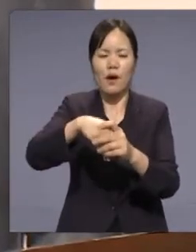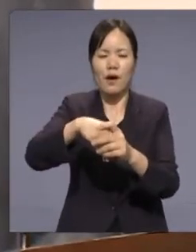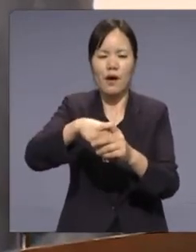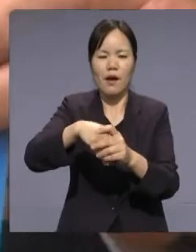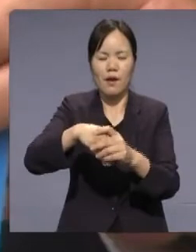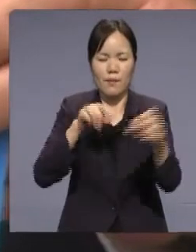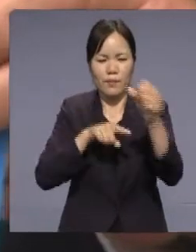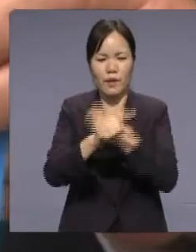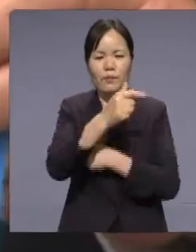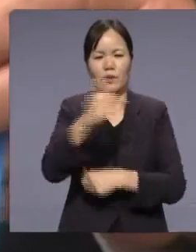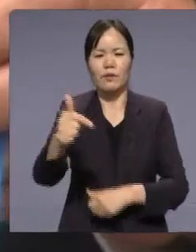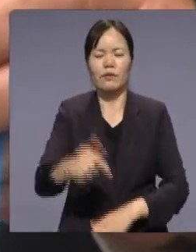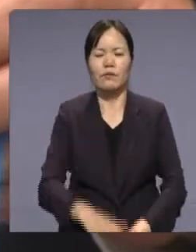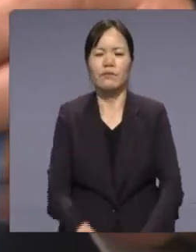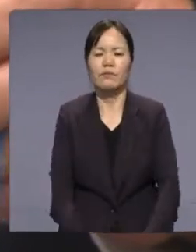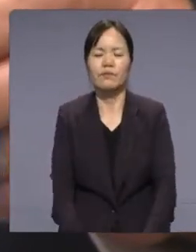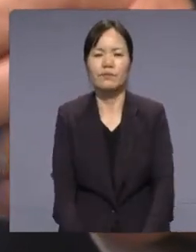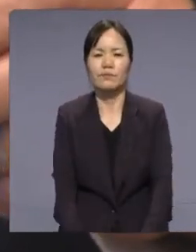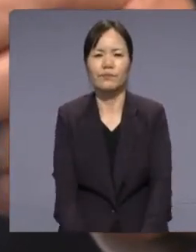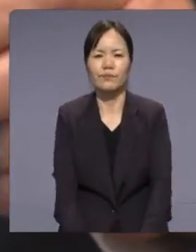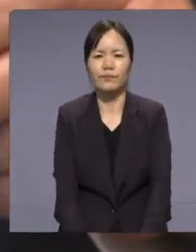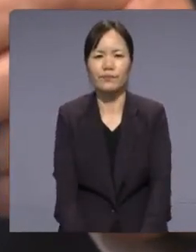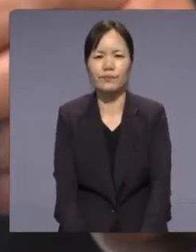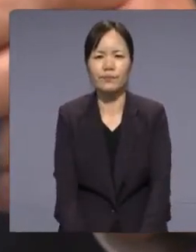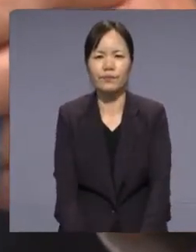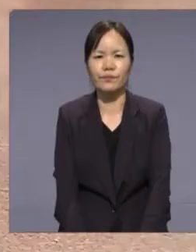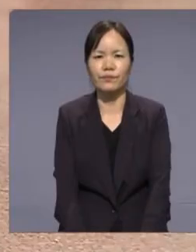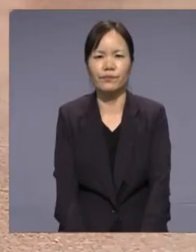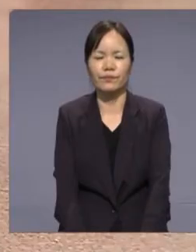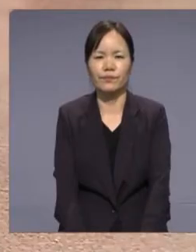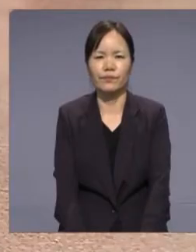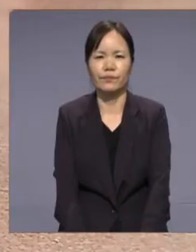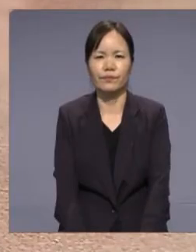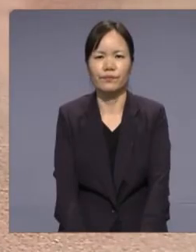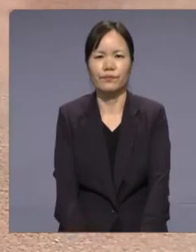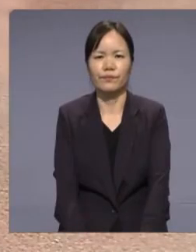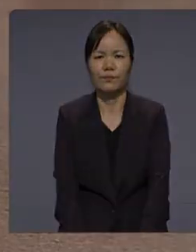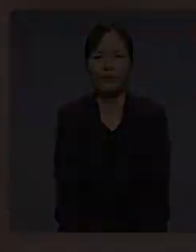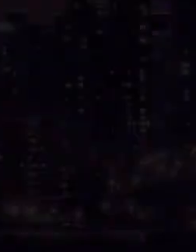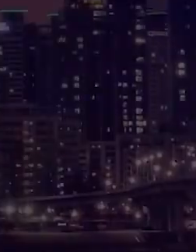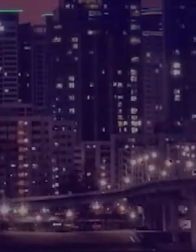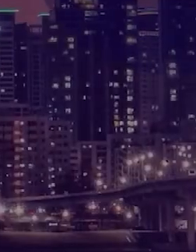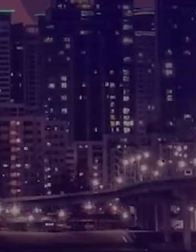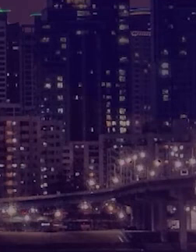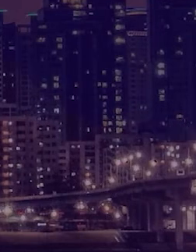의미를 더하고 있습니다. OBS 뉴스 유승열입니다.